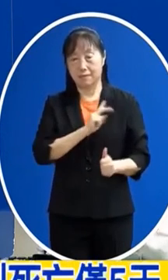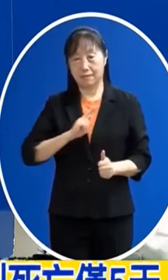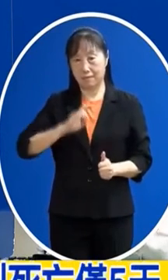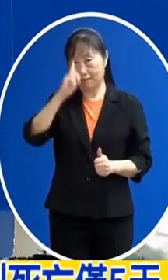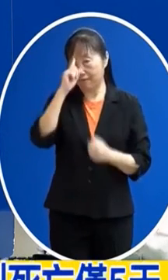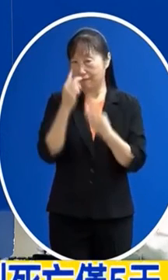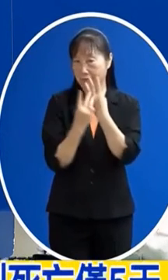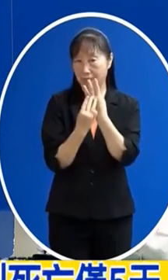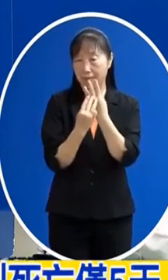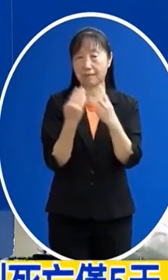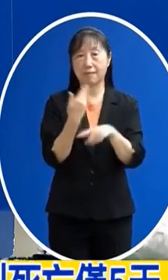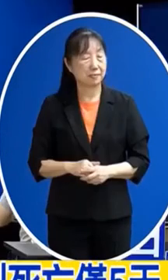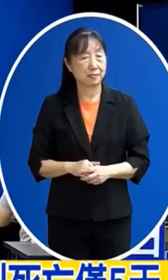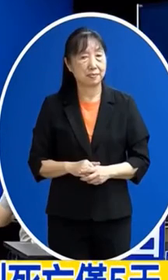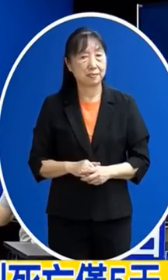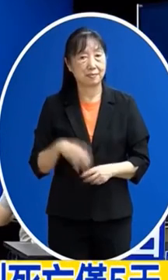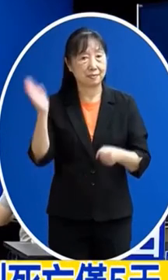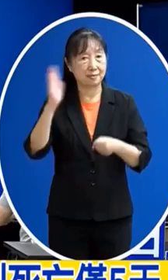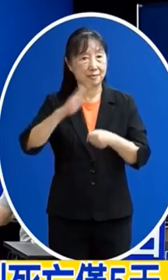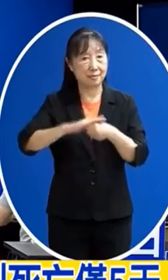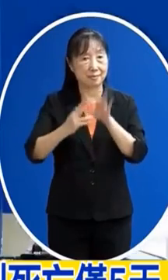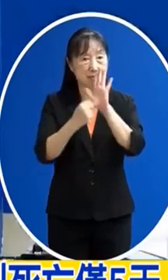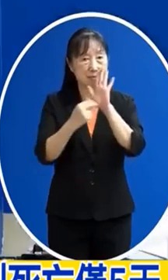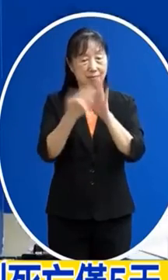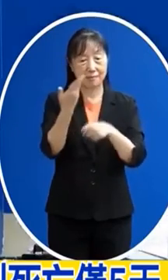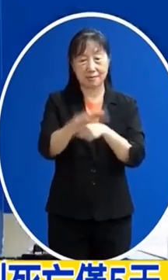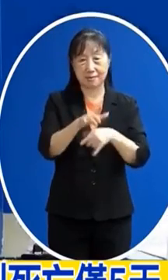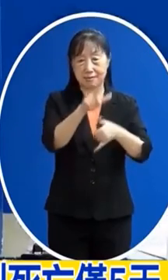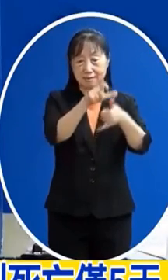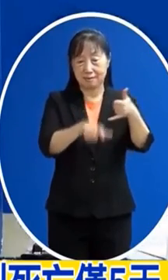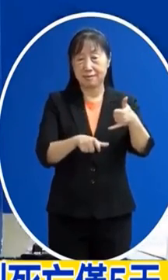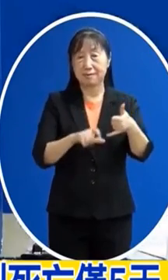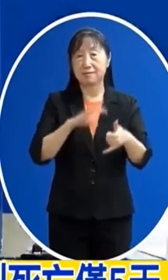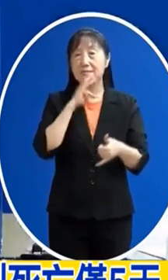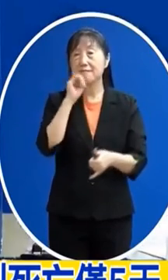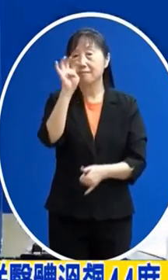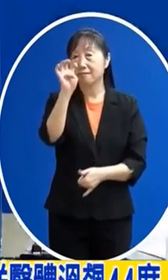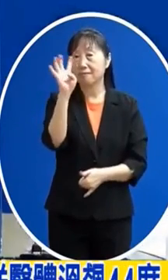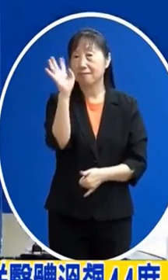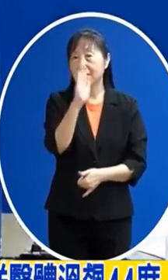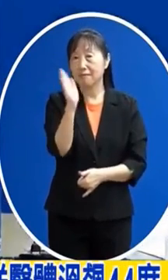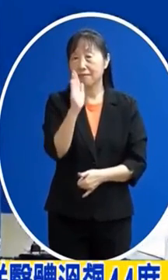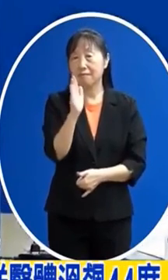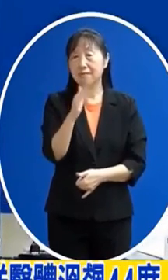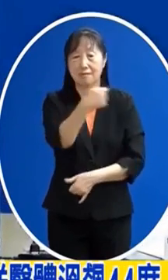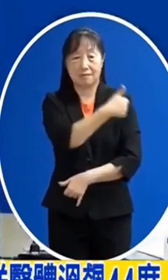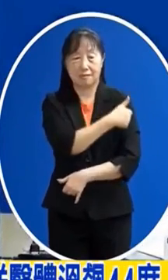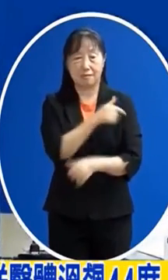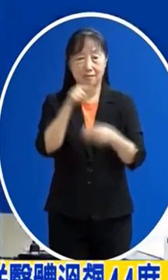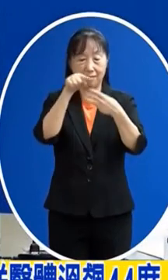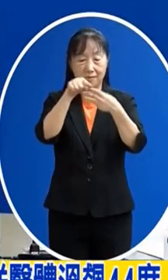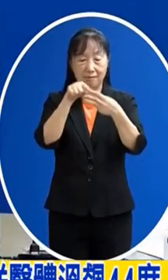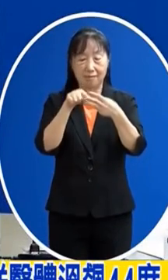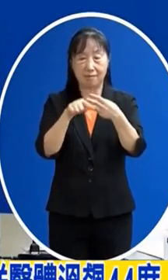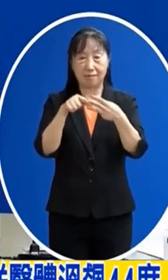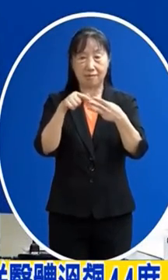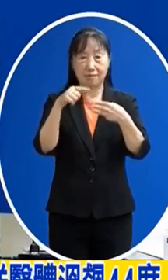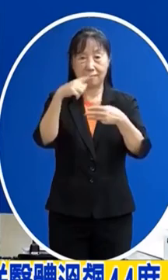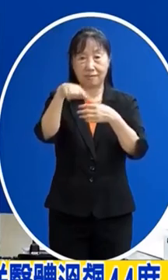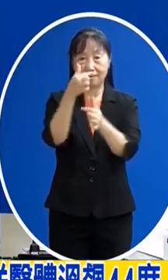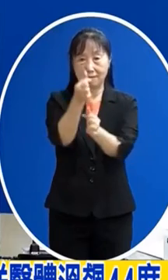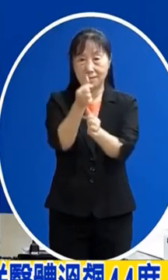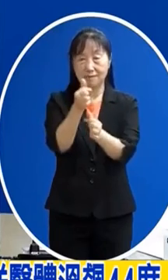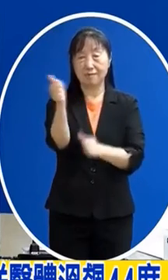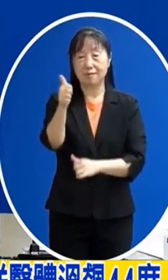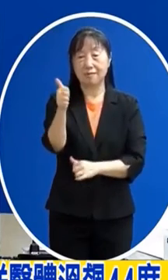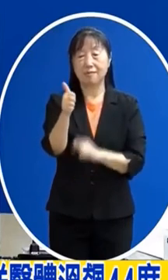性脑炎而过世。补充这个死亡个案，有一位40多岁接种3剂疫苗的男性，那